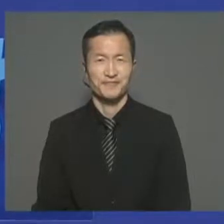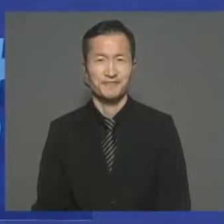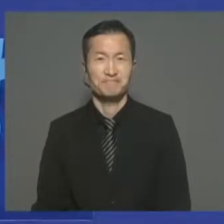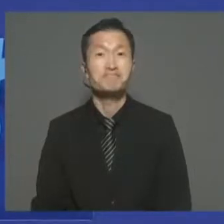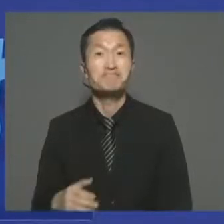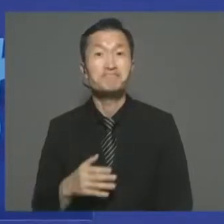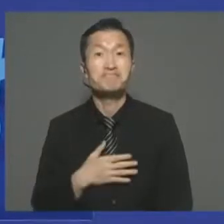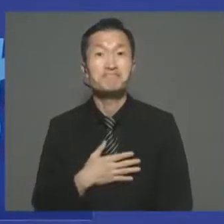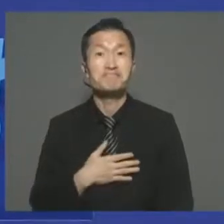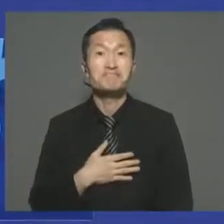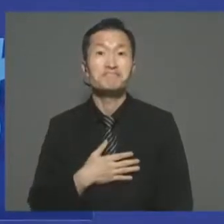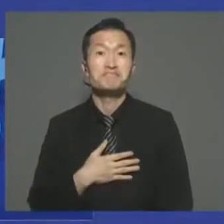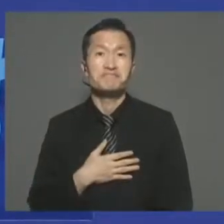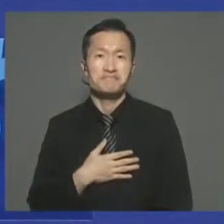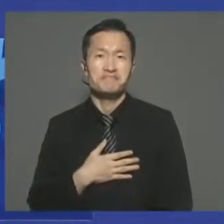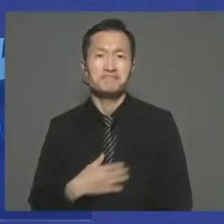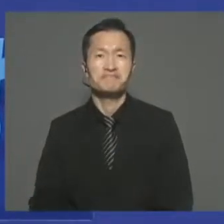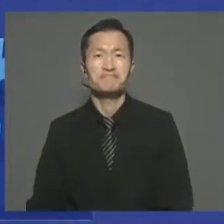저는 당헌 80조가